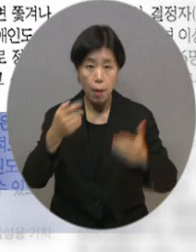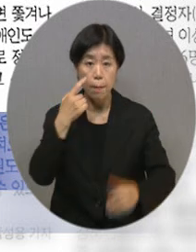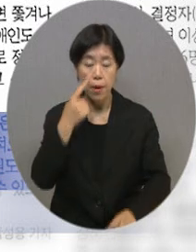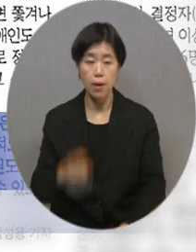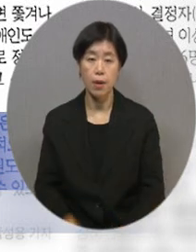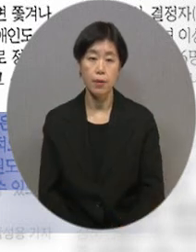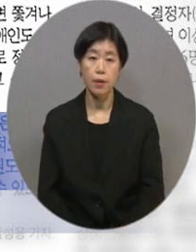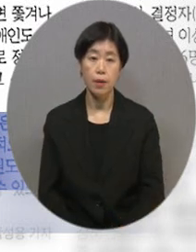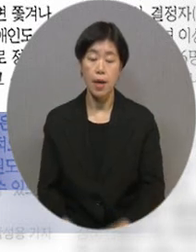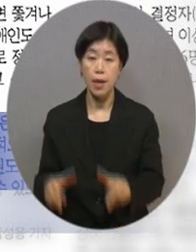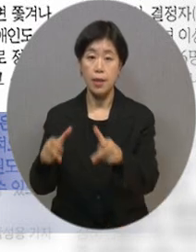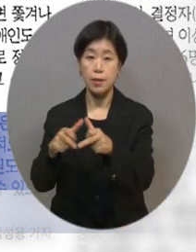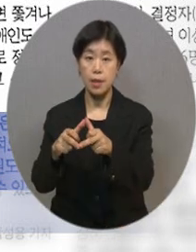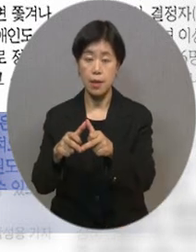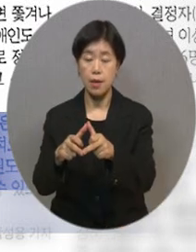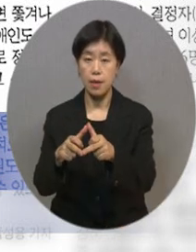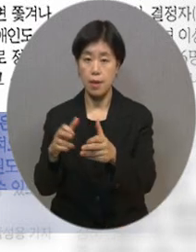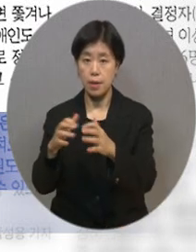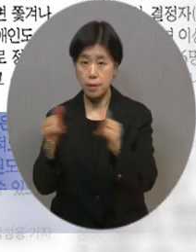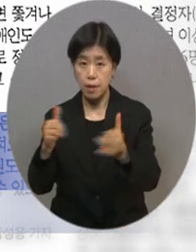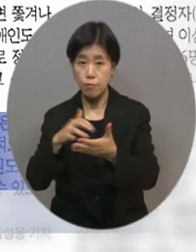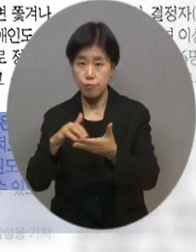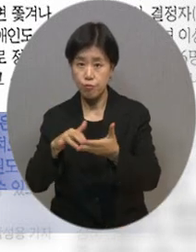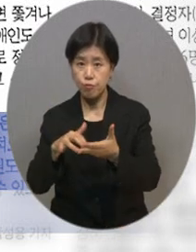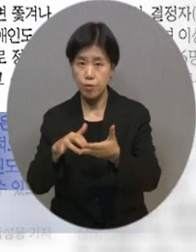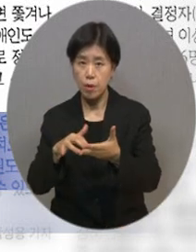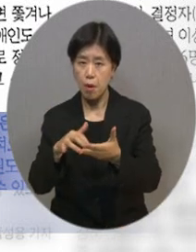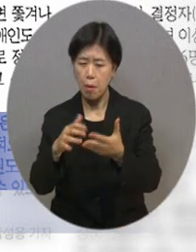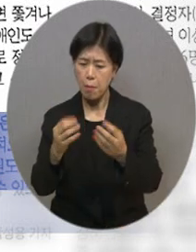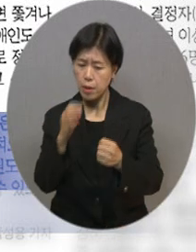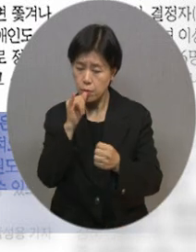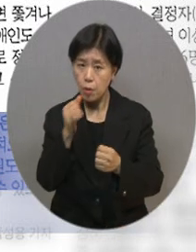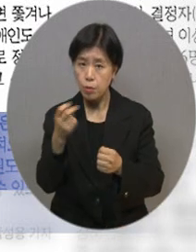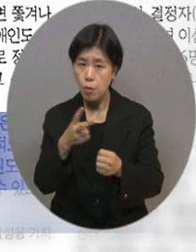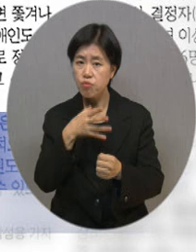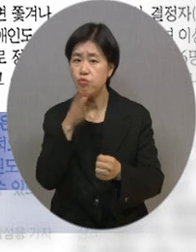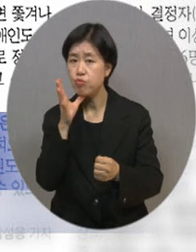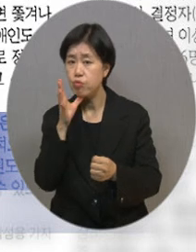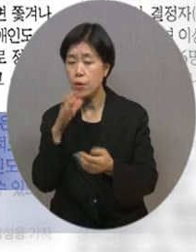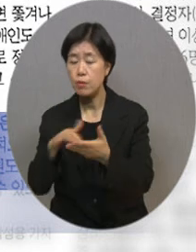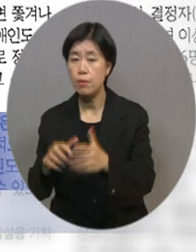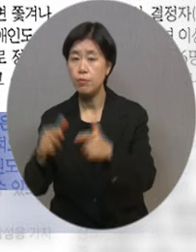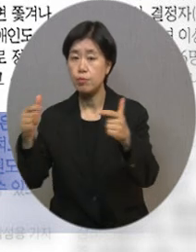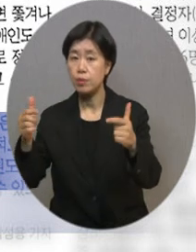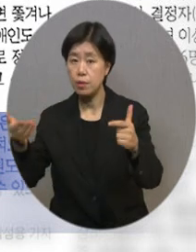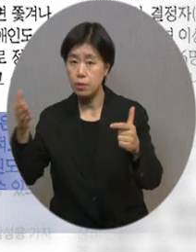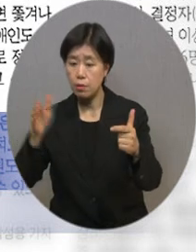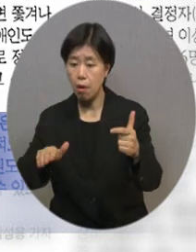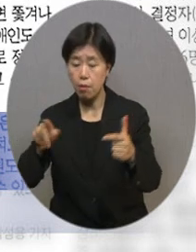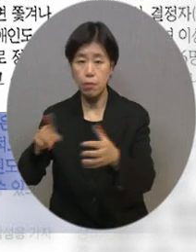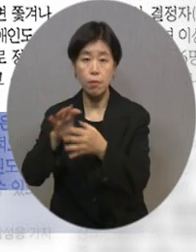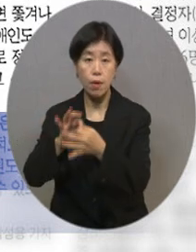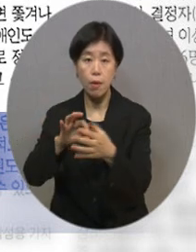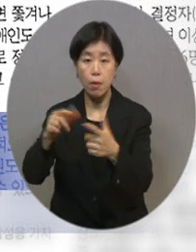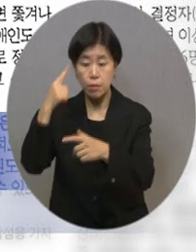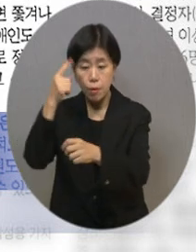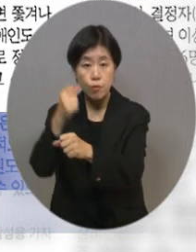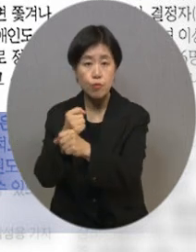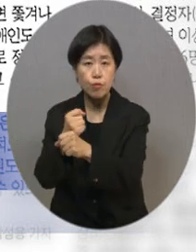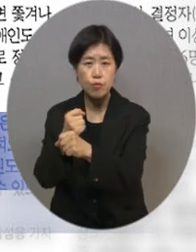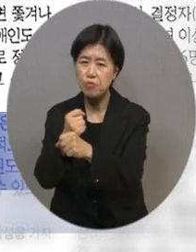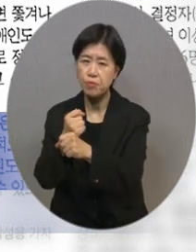사실인데요 장애인구 고령화가 빠르게 진행되고 있지만 장애인들의 관련 연구 기능이